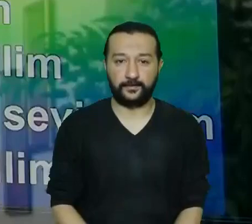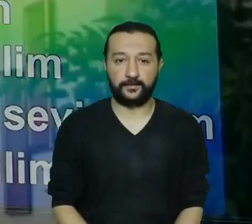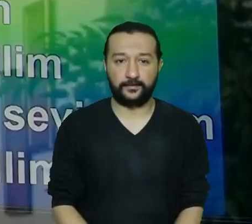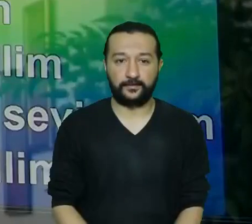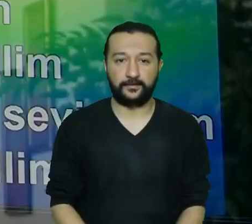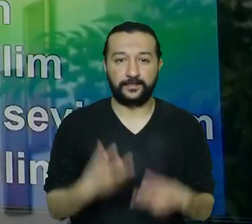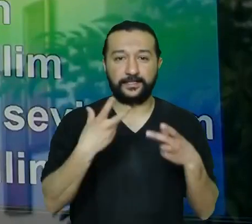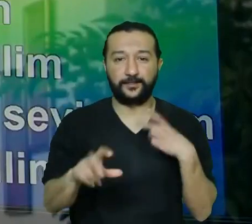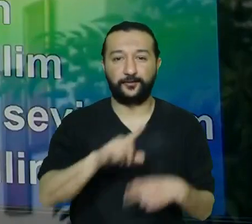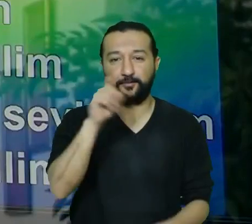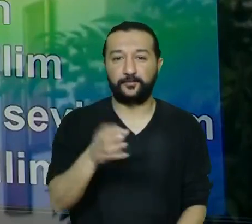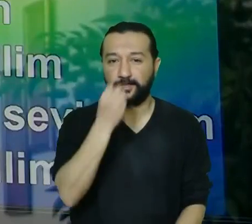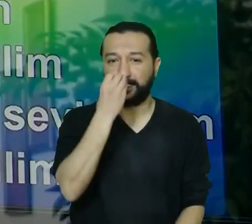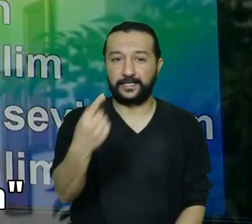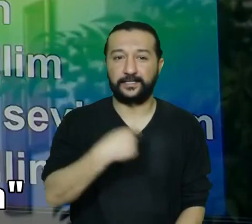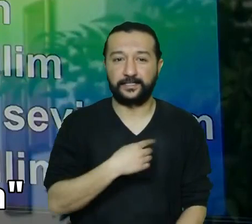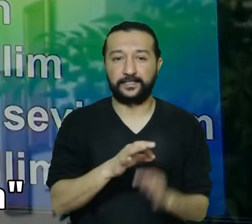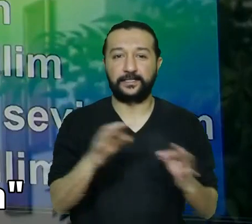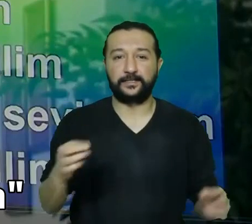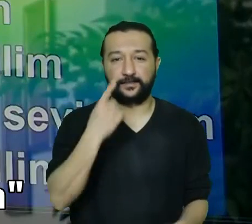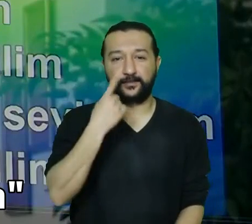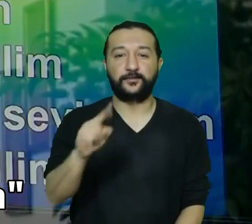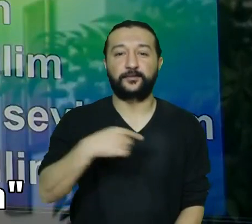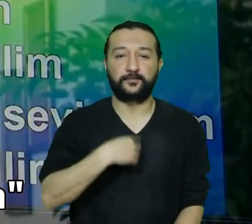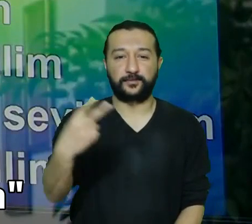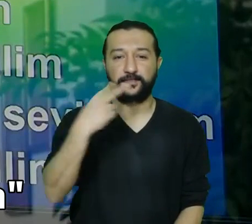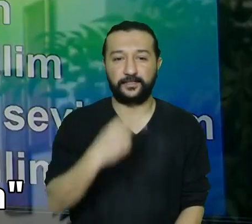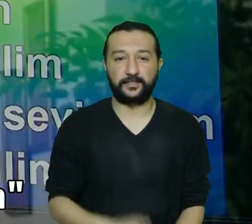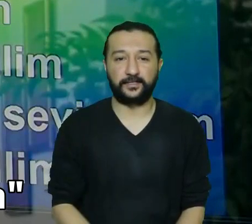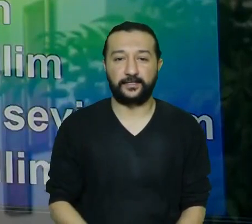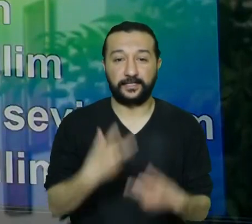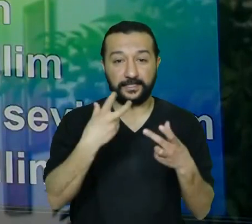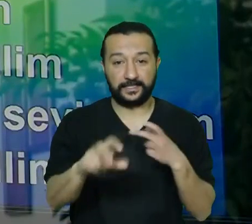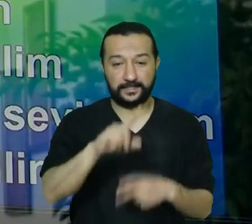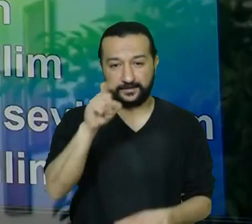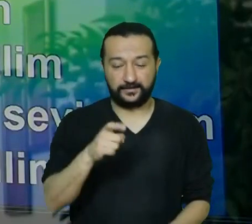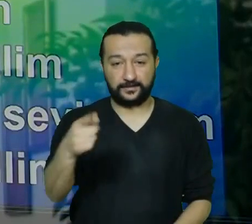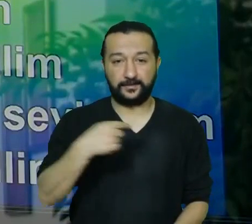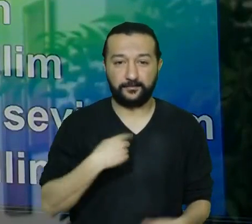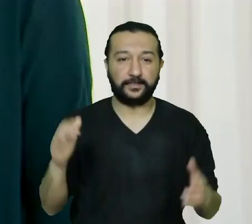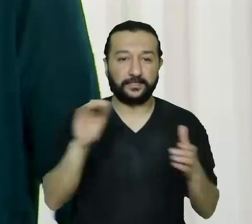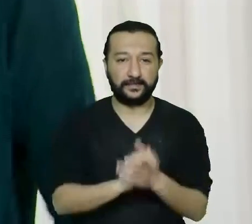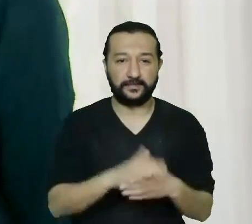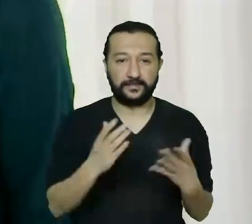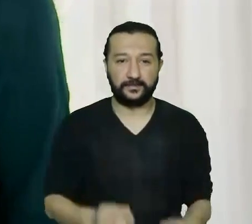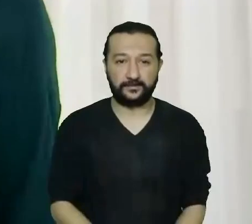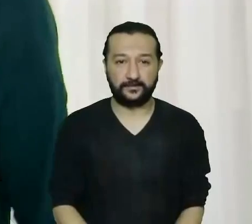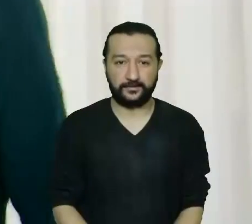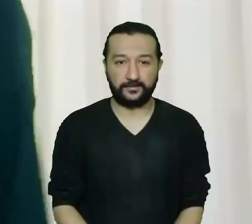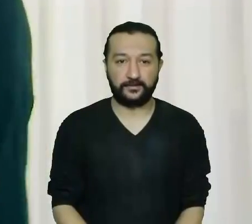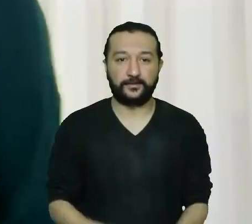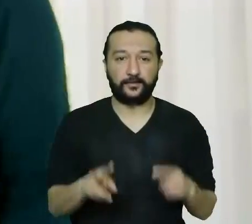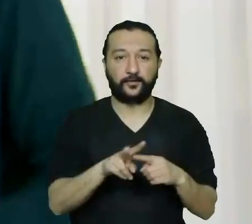Tamam. Darıldı mı gülüm bana, hiç bakmıyorsun bu yana. Darıldıysa